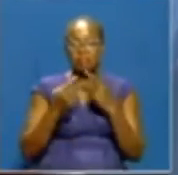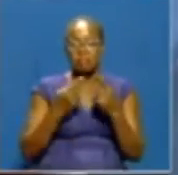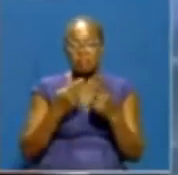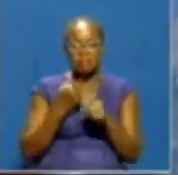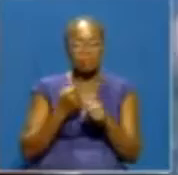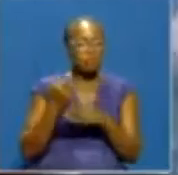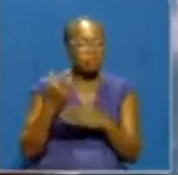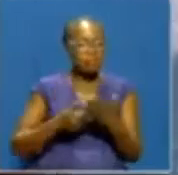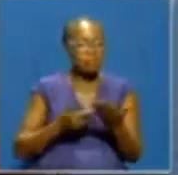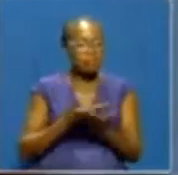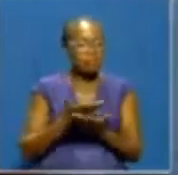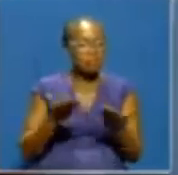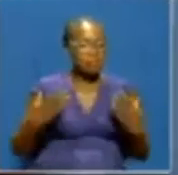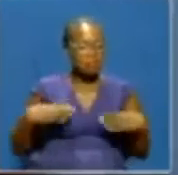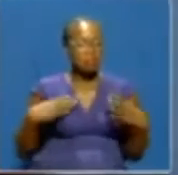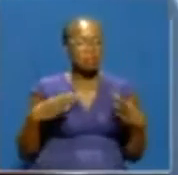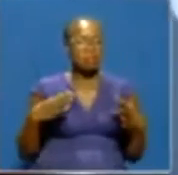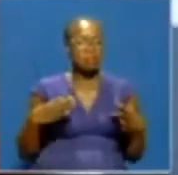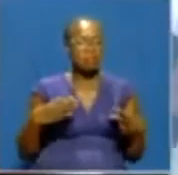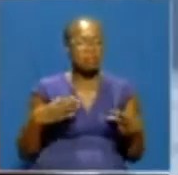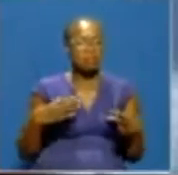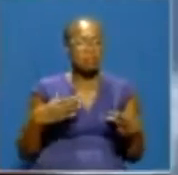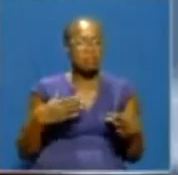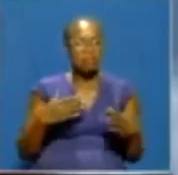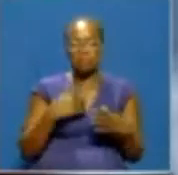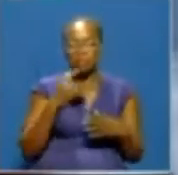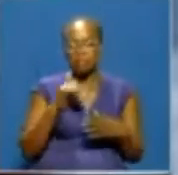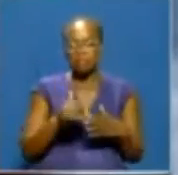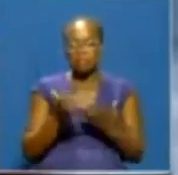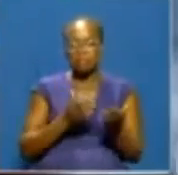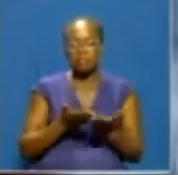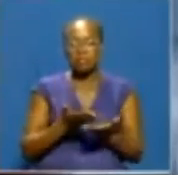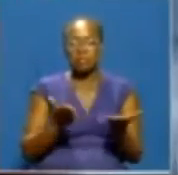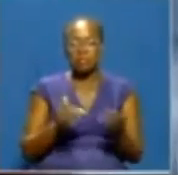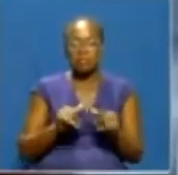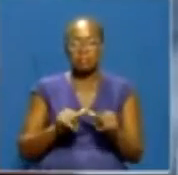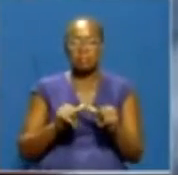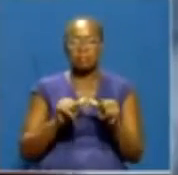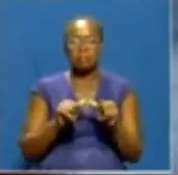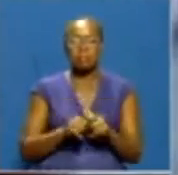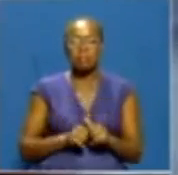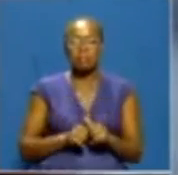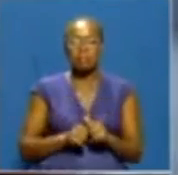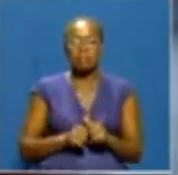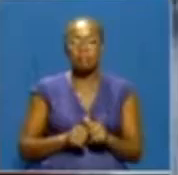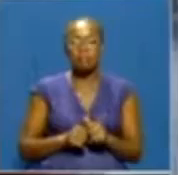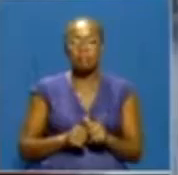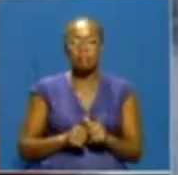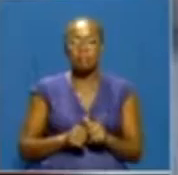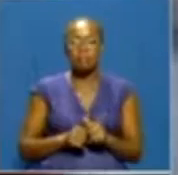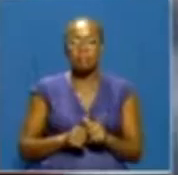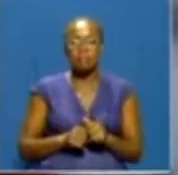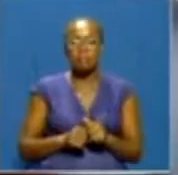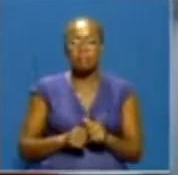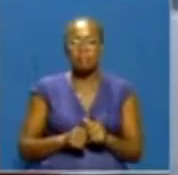hawa wachuuzi kwenda mbele ili kuweza kuona kwamba biashara zao zinasimama tena. Kwa hivyo kwa sasa Yeri, na kurudisha kwako studioni uendelee